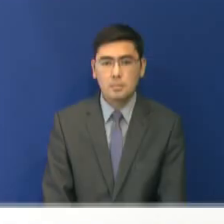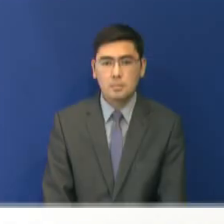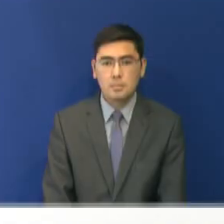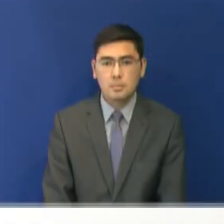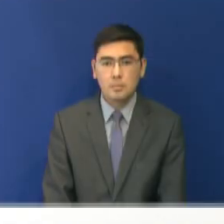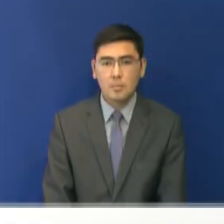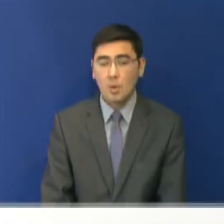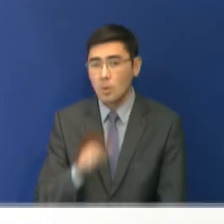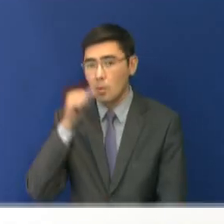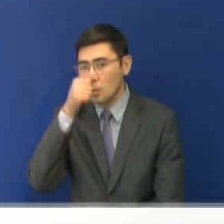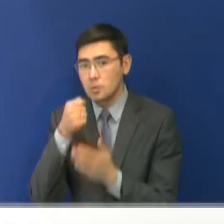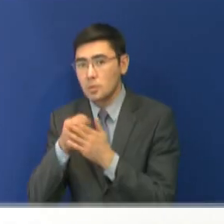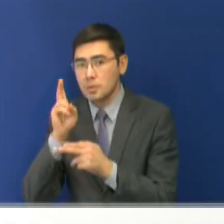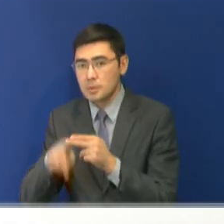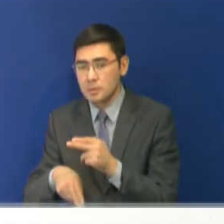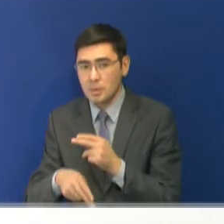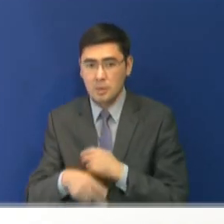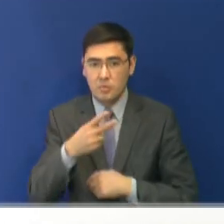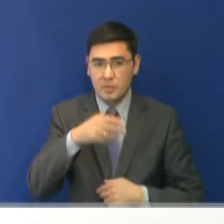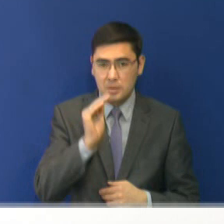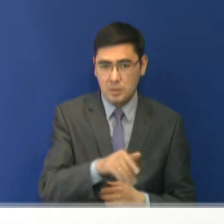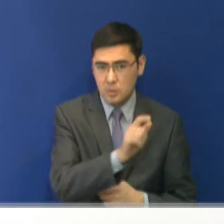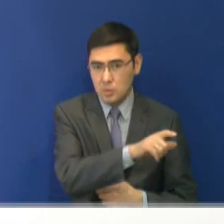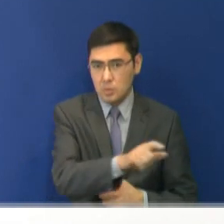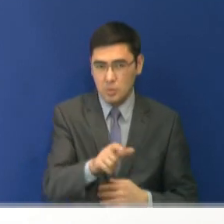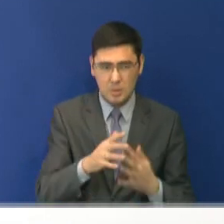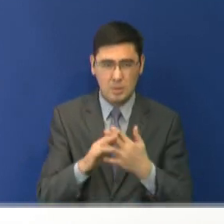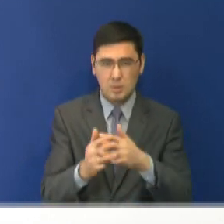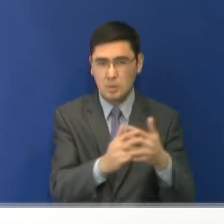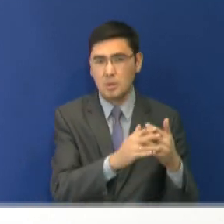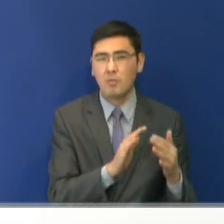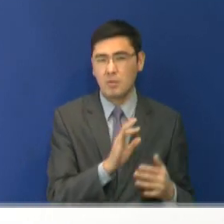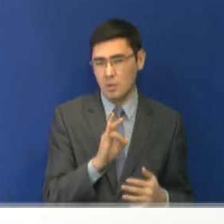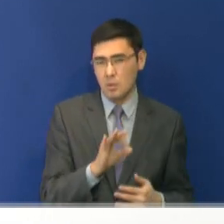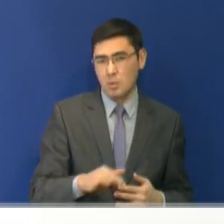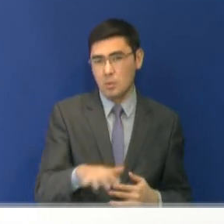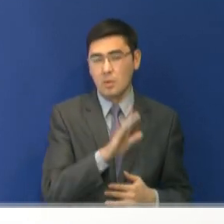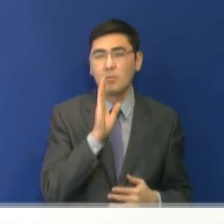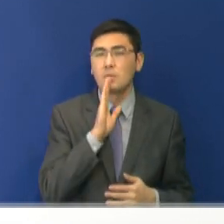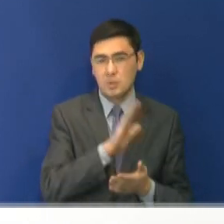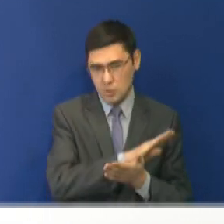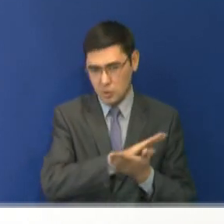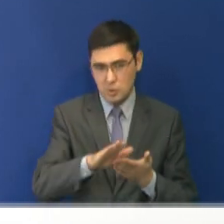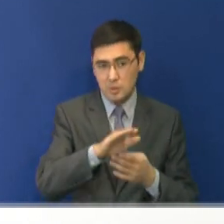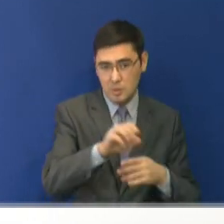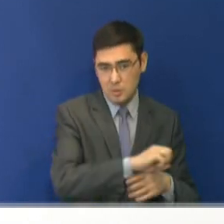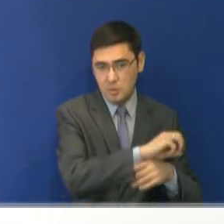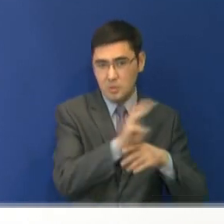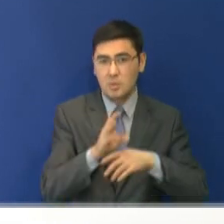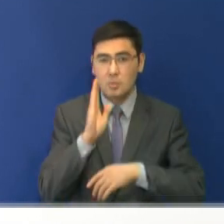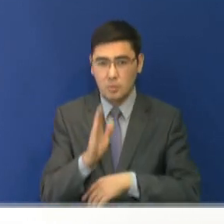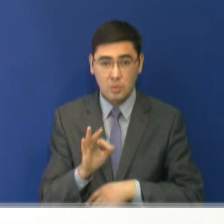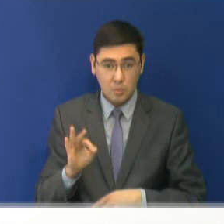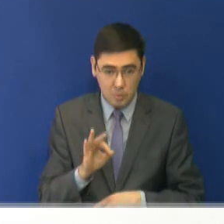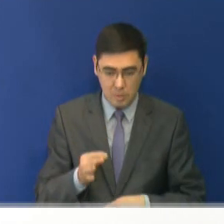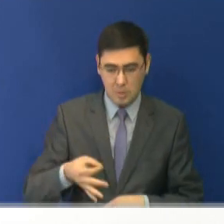До конца года более 20 тысяч сельских жителей Восточно-Казахстанской области будут обеспечены чистой питьевой водой. Об этом сообщил аким